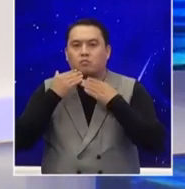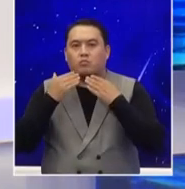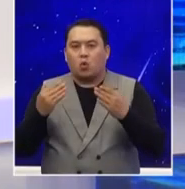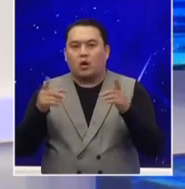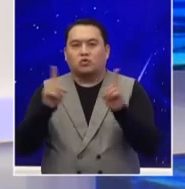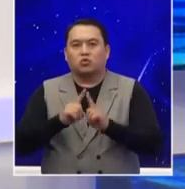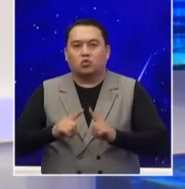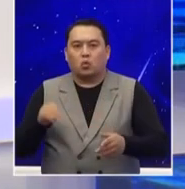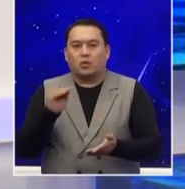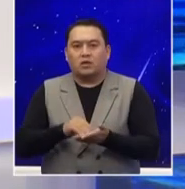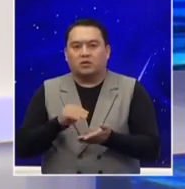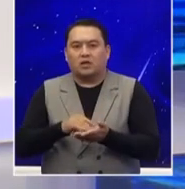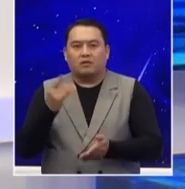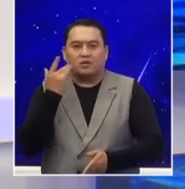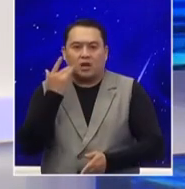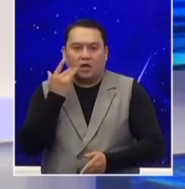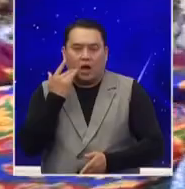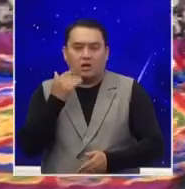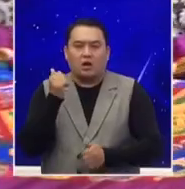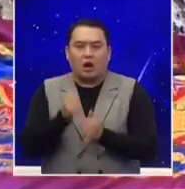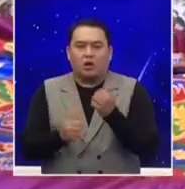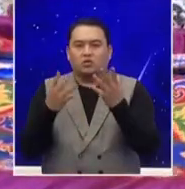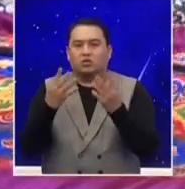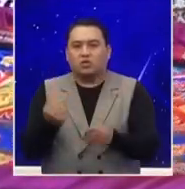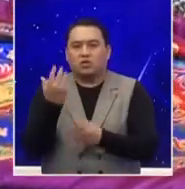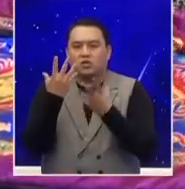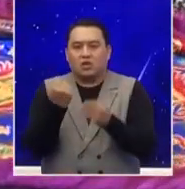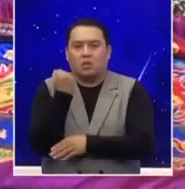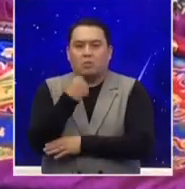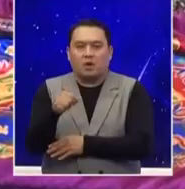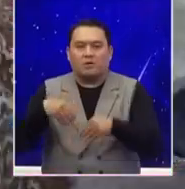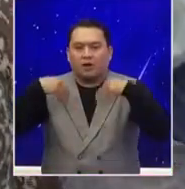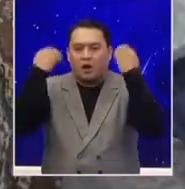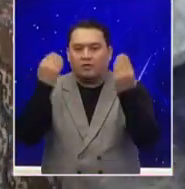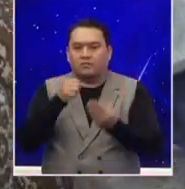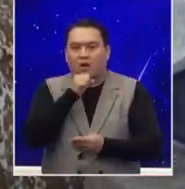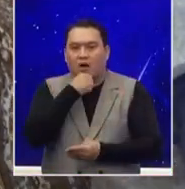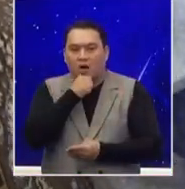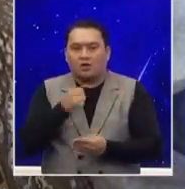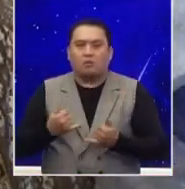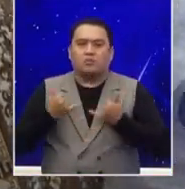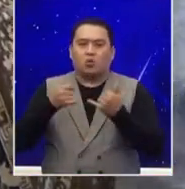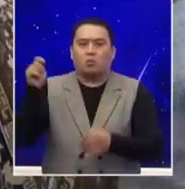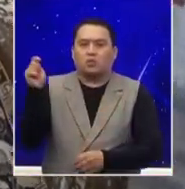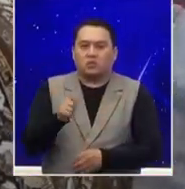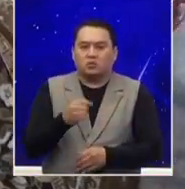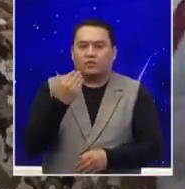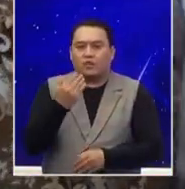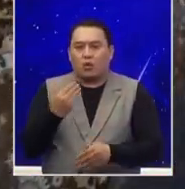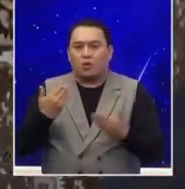особенно ценили всегда ежегодно ко дню победы и в день рождения аксакала нас навещают земляки